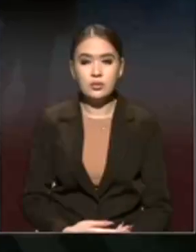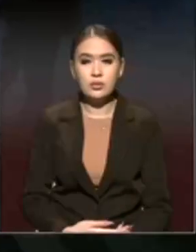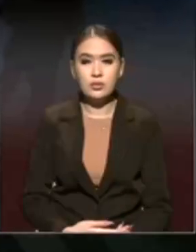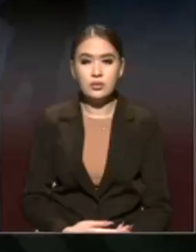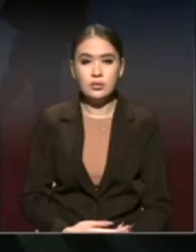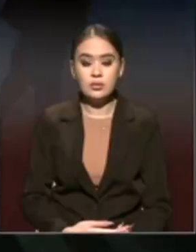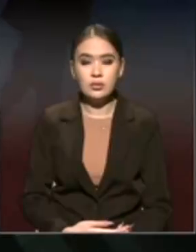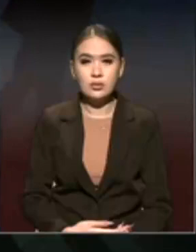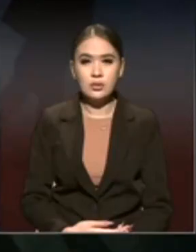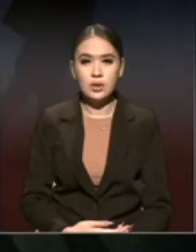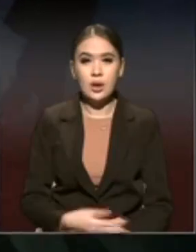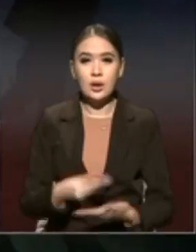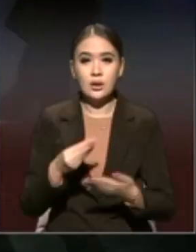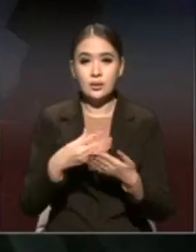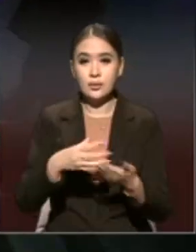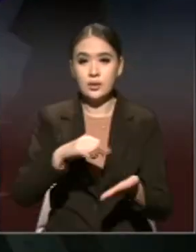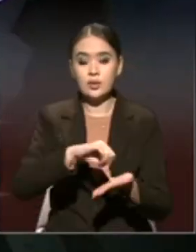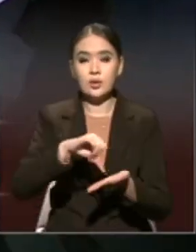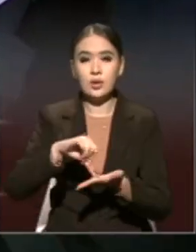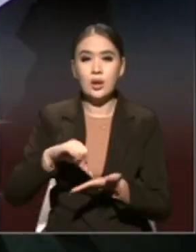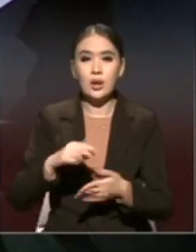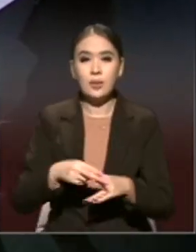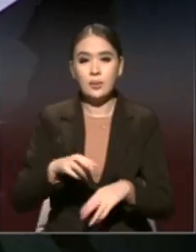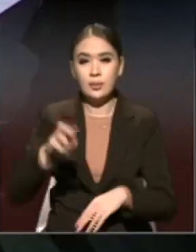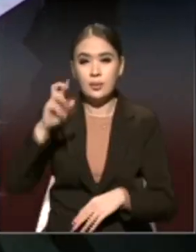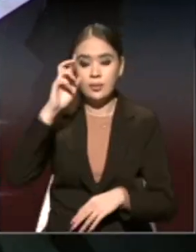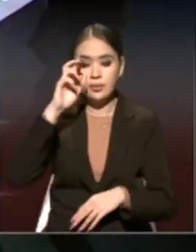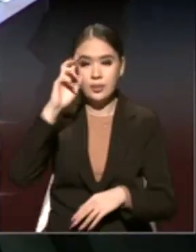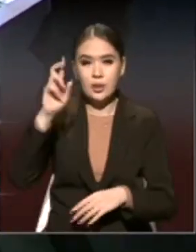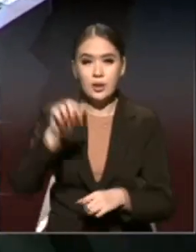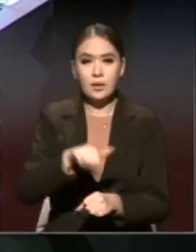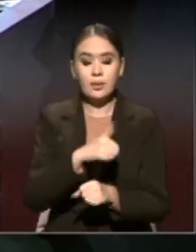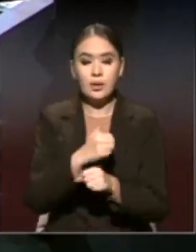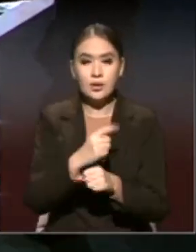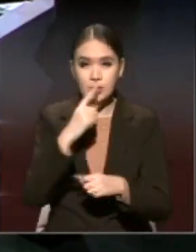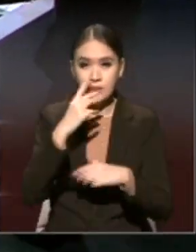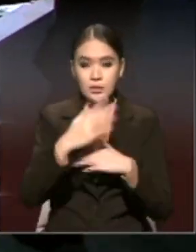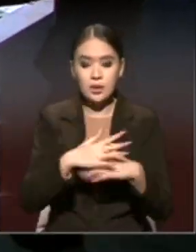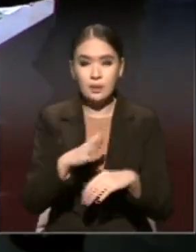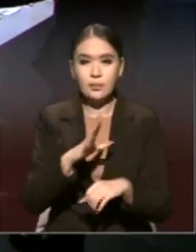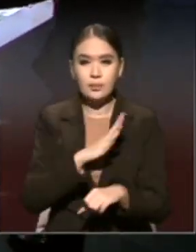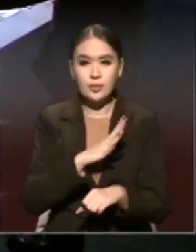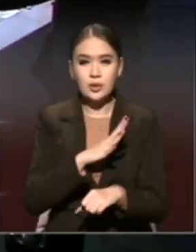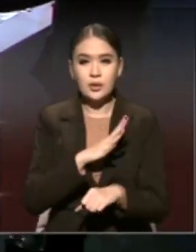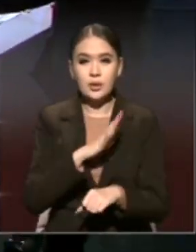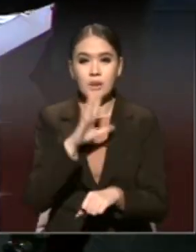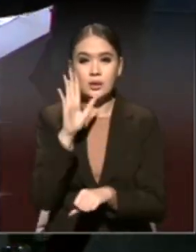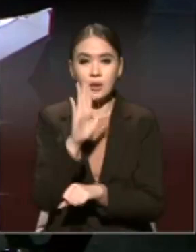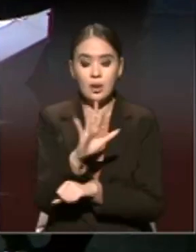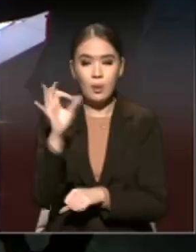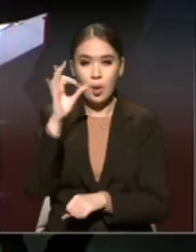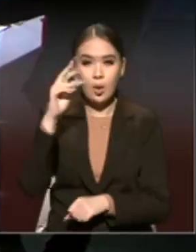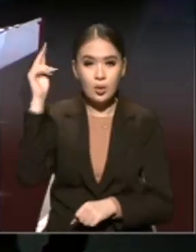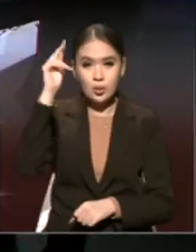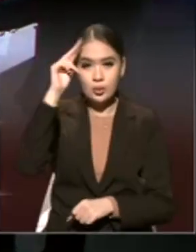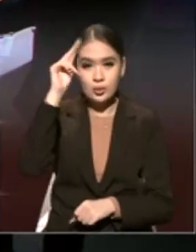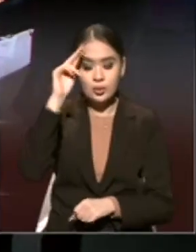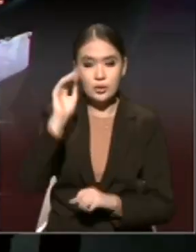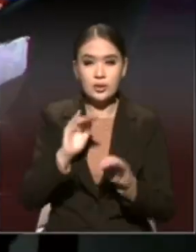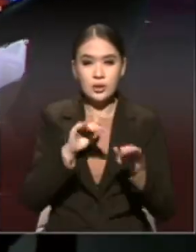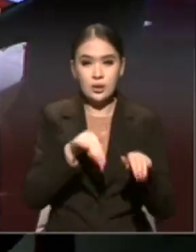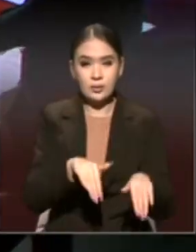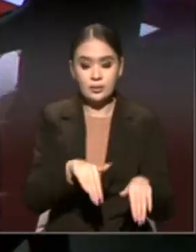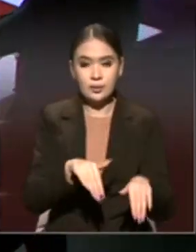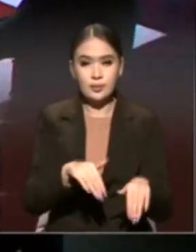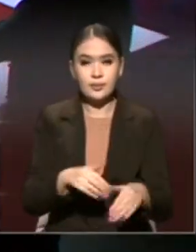Мінекей, қымбат спикерлер, мемлекет басшысы былтыр тапсырған негізі осы оқуға түсу мәселесін. Солай емес пе? Әрине. Иә,